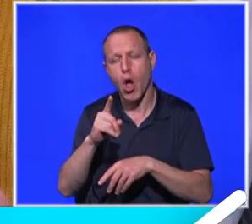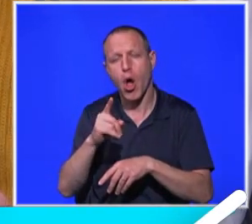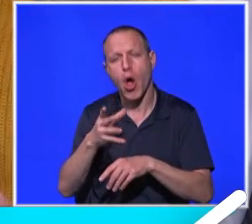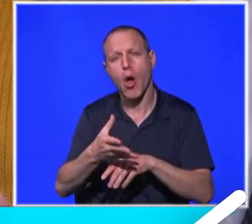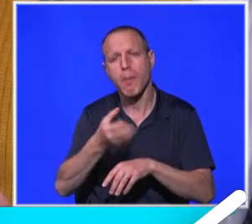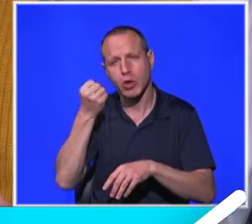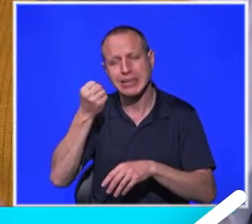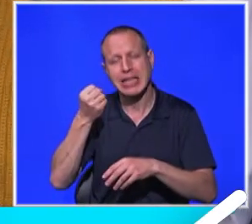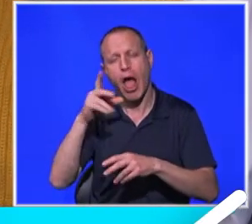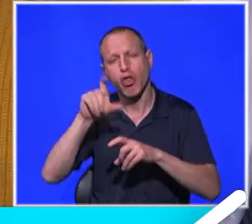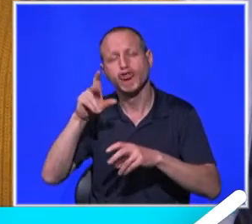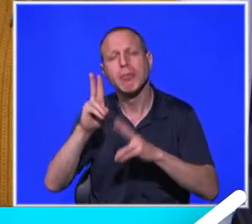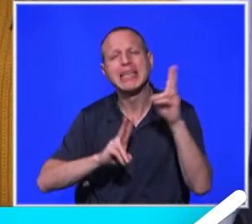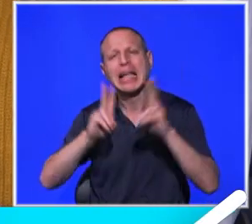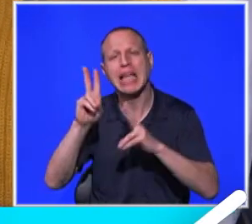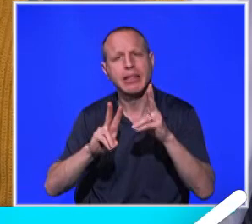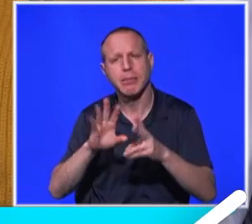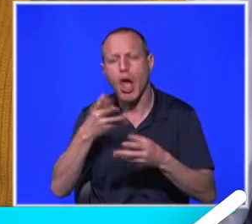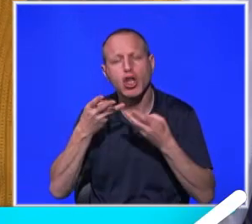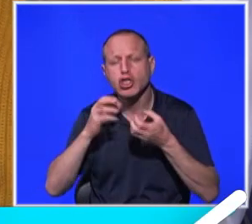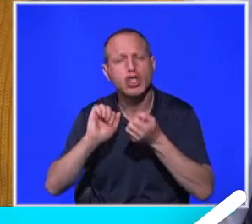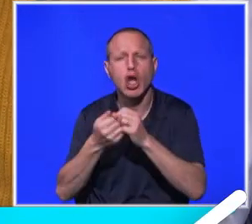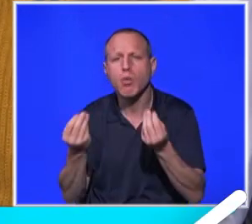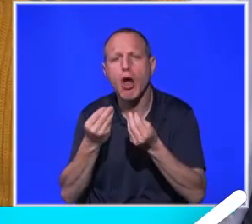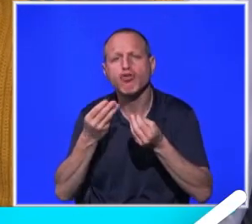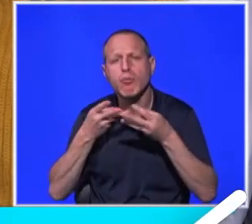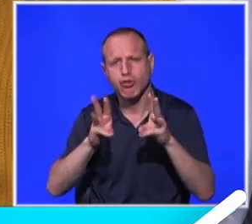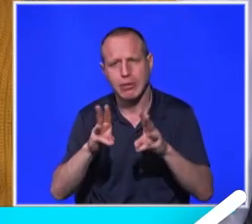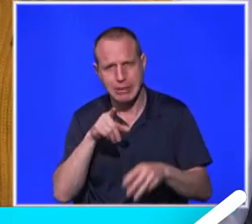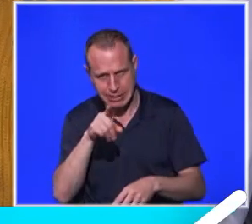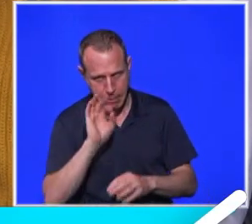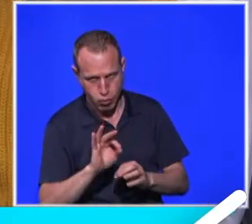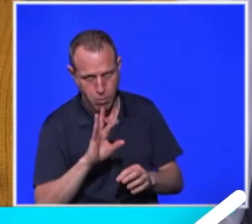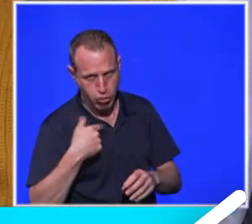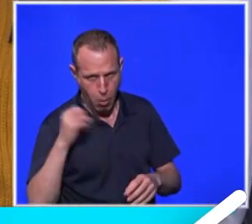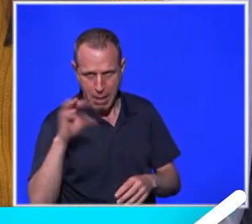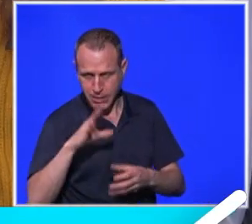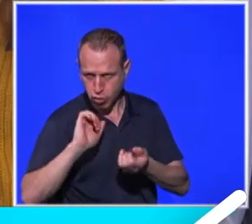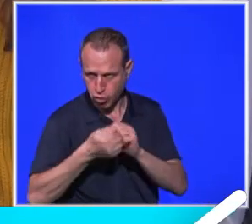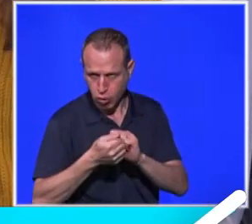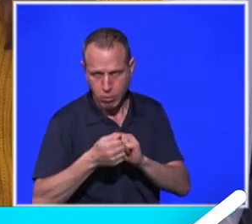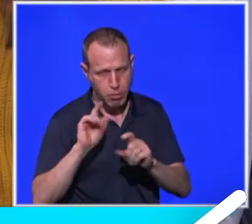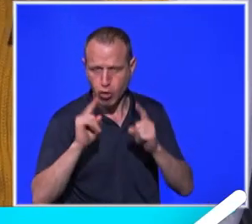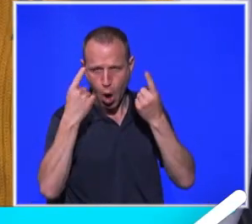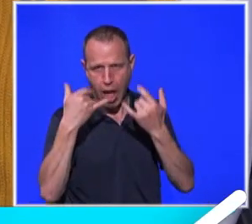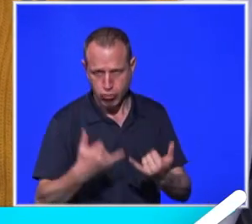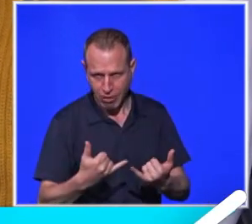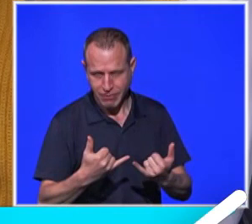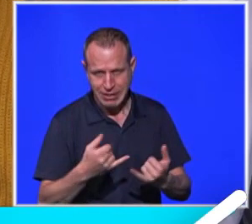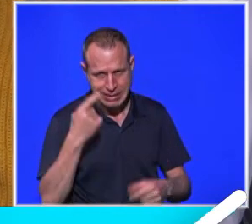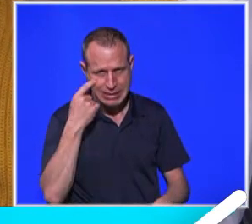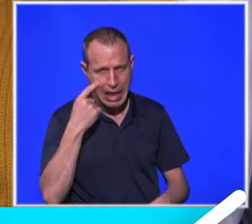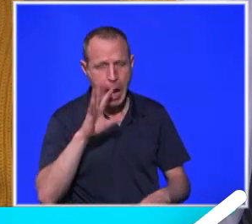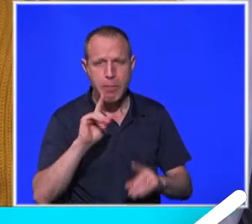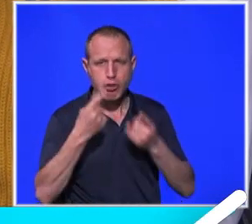יצרניים. בדיוק האם, להפך. האם, איך תשנו משהו בשיטה? זה, מה אתם באים בדיוק, לשנות? זה בדיוק מה שאנחנו באים לשנות. מה שקורה עכשיו, ותסתכל